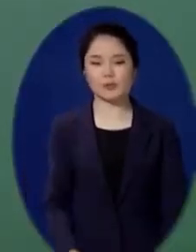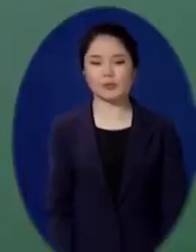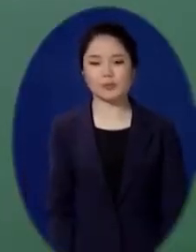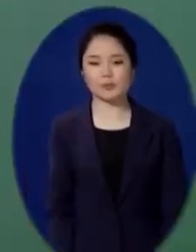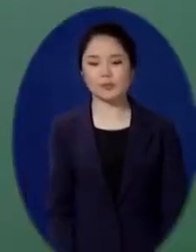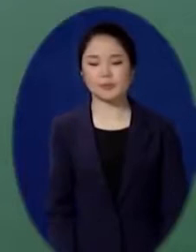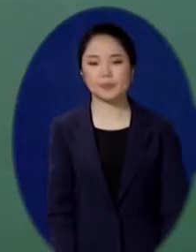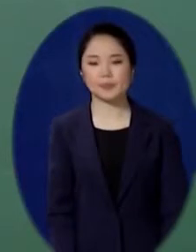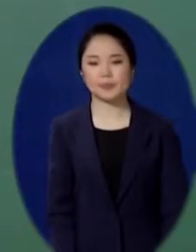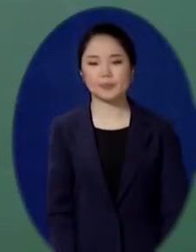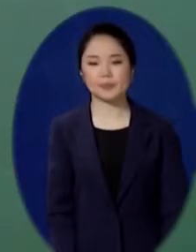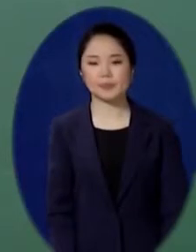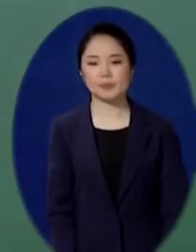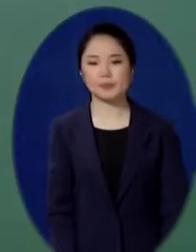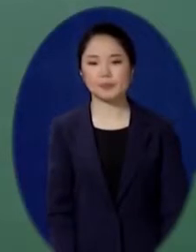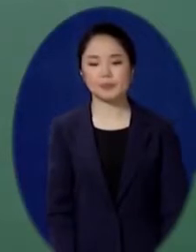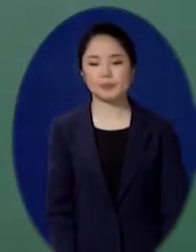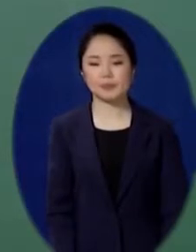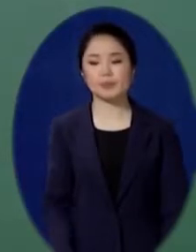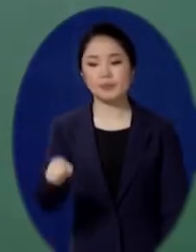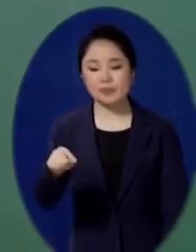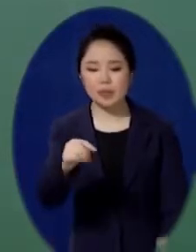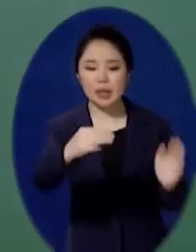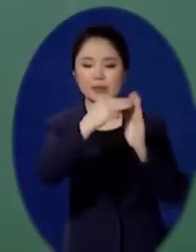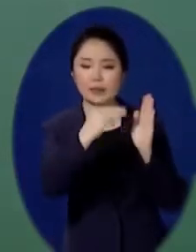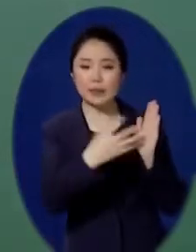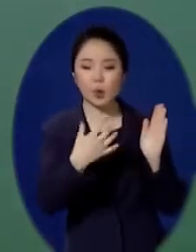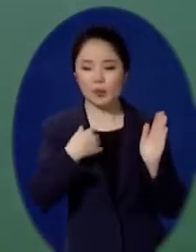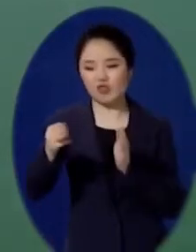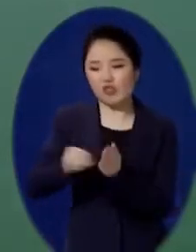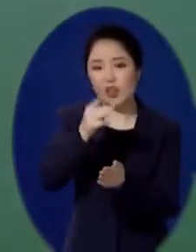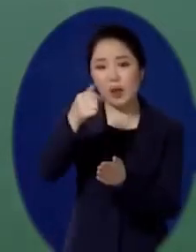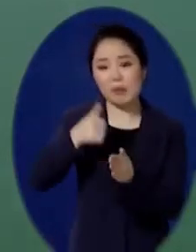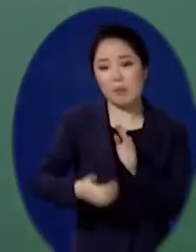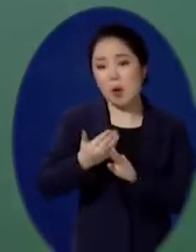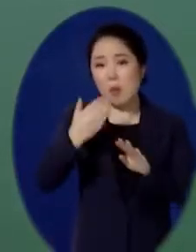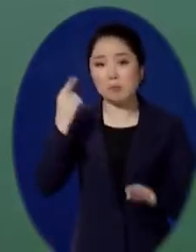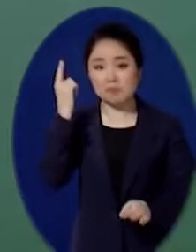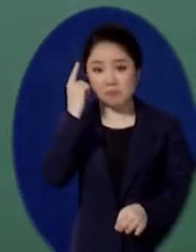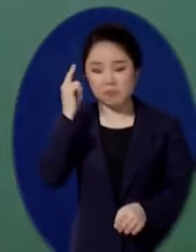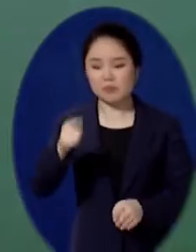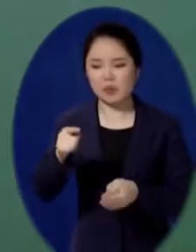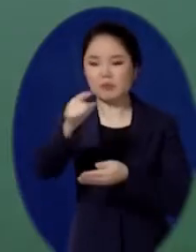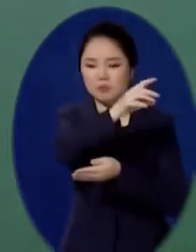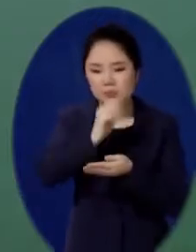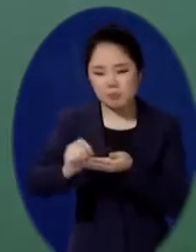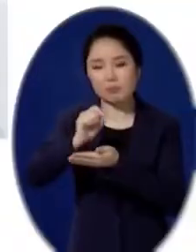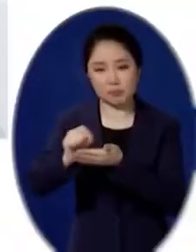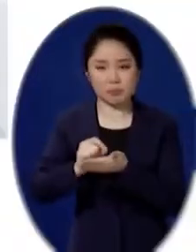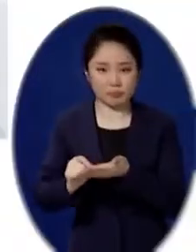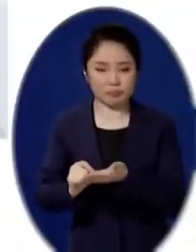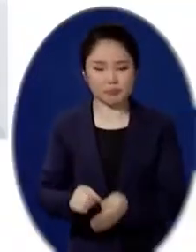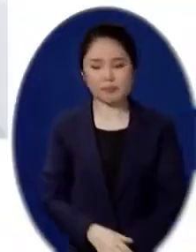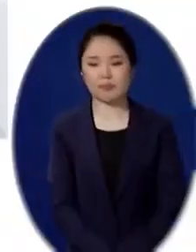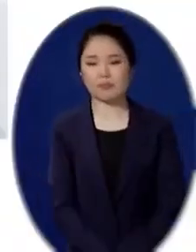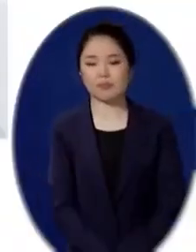За сайн. За тухайн тайлбараа тол бичгийн дэвтрээ нээгээд зэ үсгэн дээрээ тэмдэглэж аваарай.